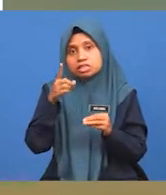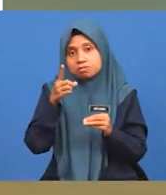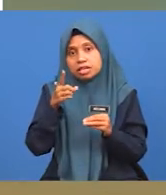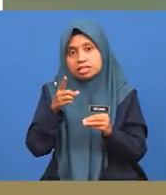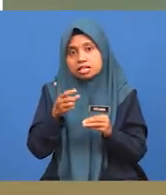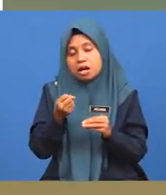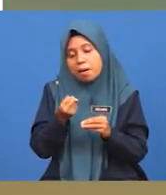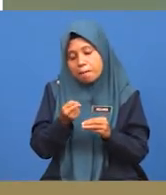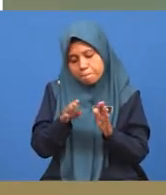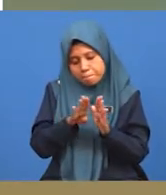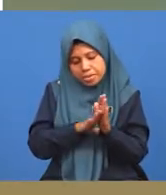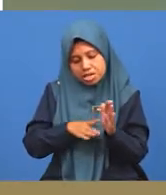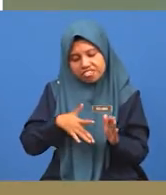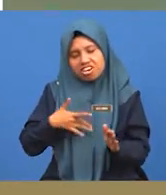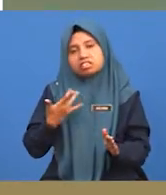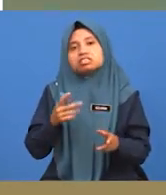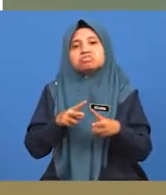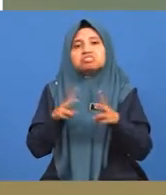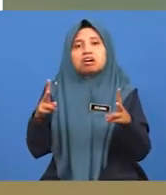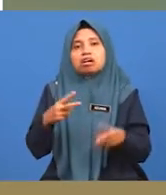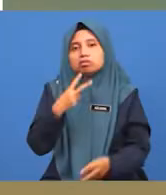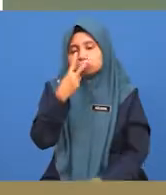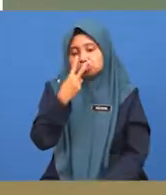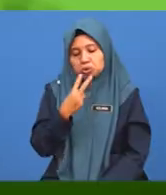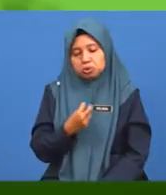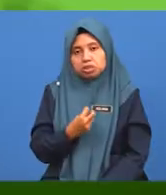ke-11, berasa sangat sedih.